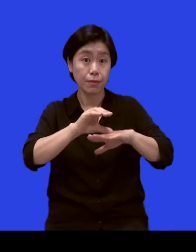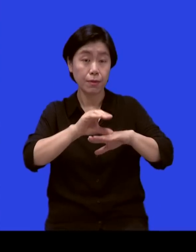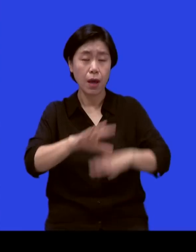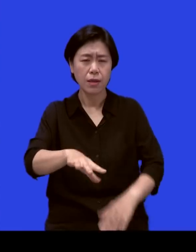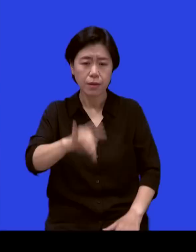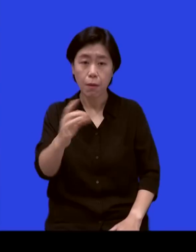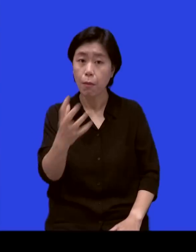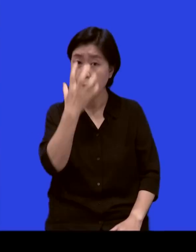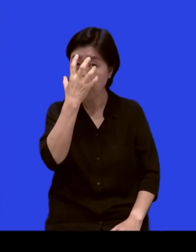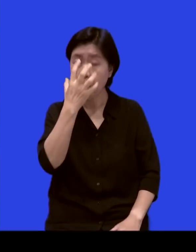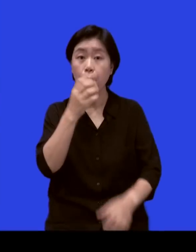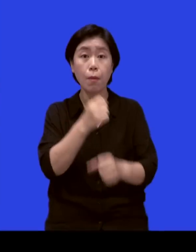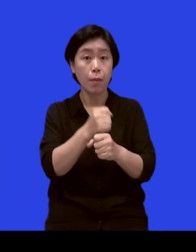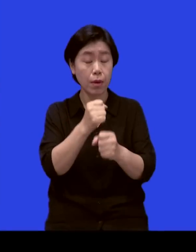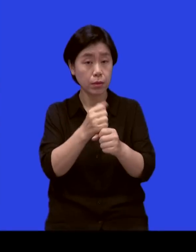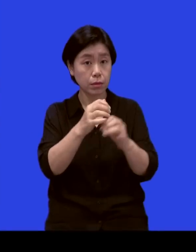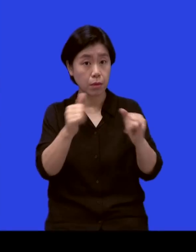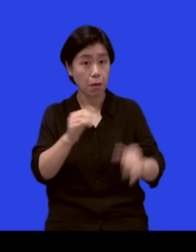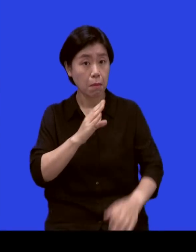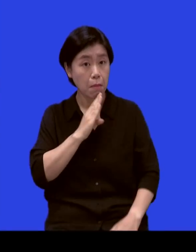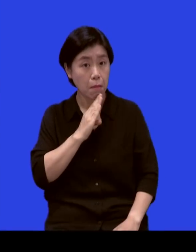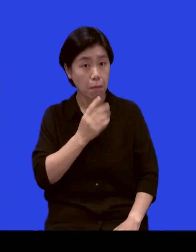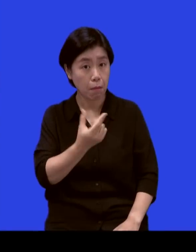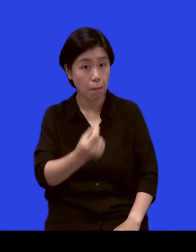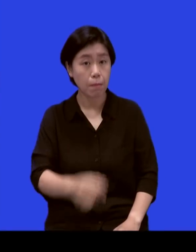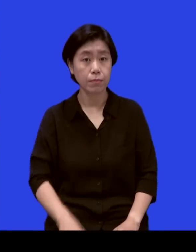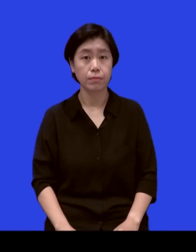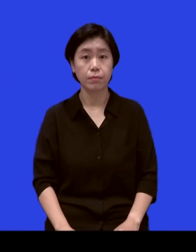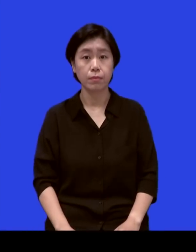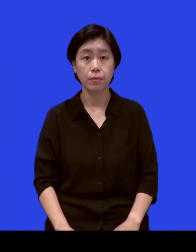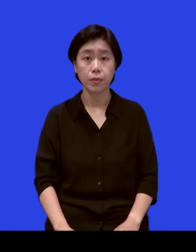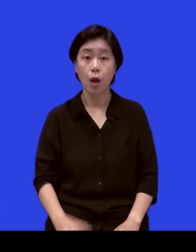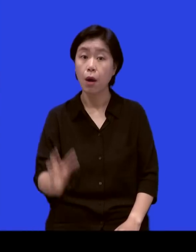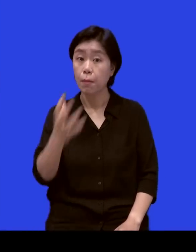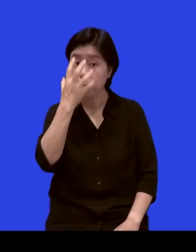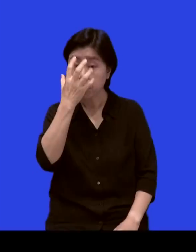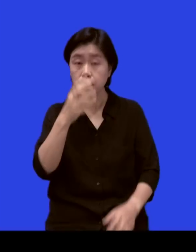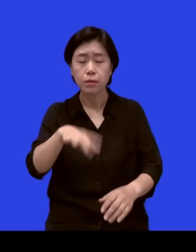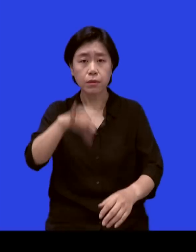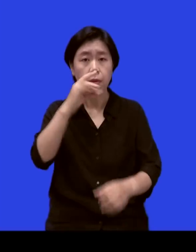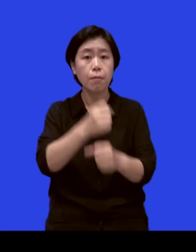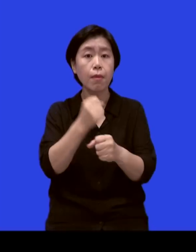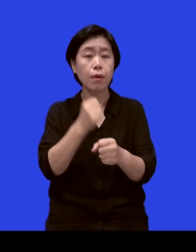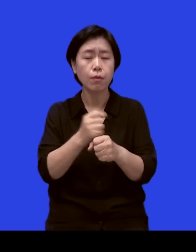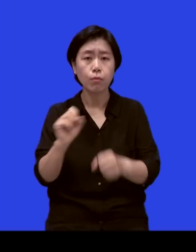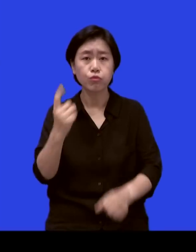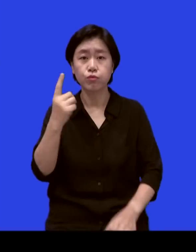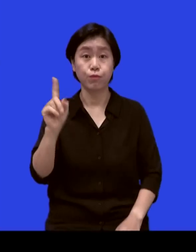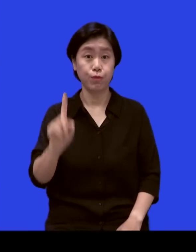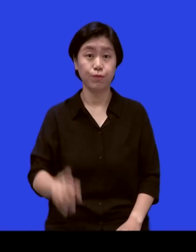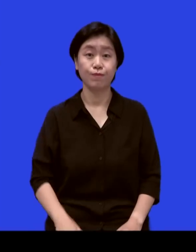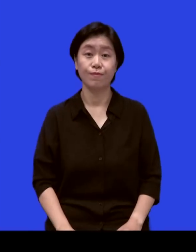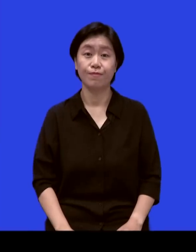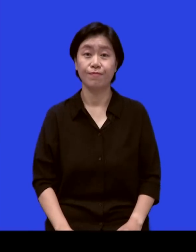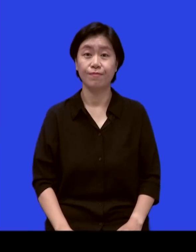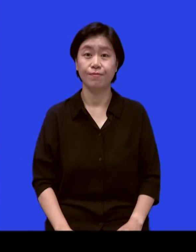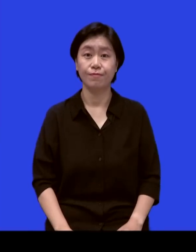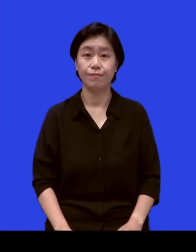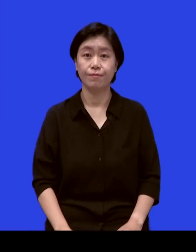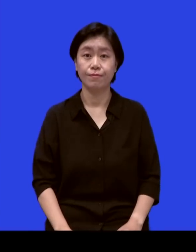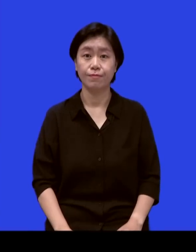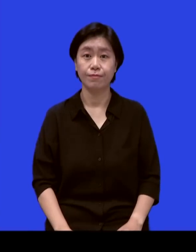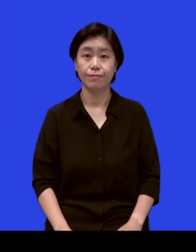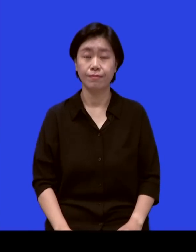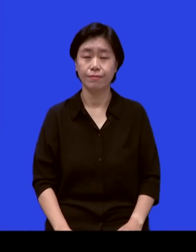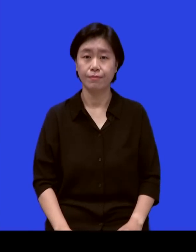제가 소개받았거든요. 네. 어떻게 처음에 그 복면을 어떻게 만들게 되신 거예요? 제가 이제 이것도 뭐